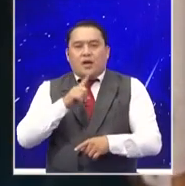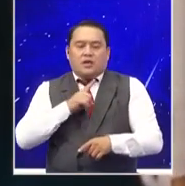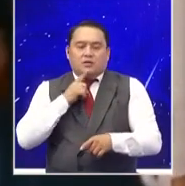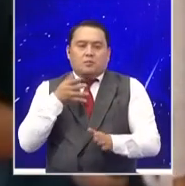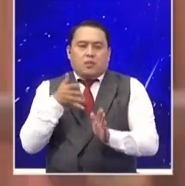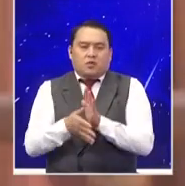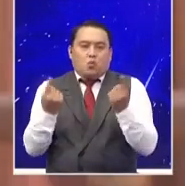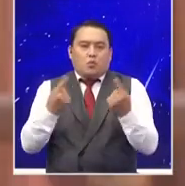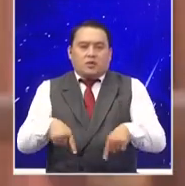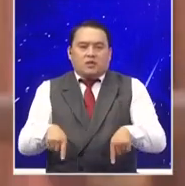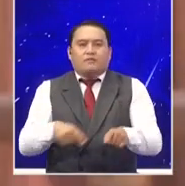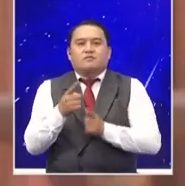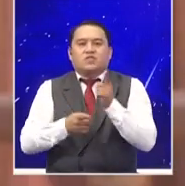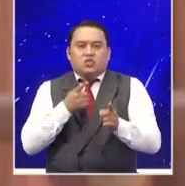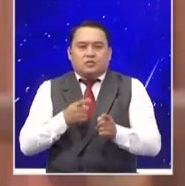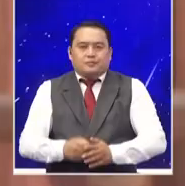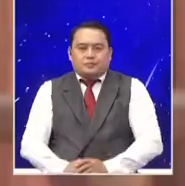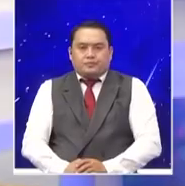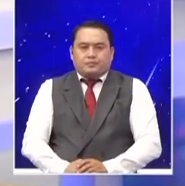многомесячные потери.